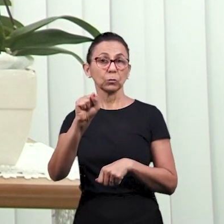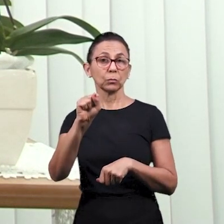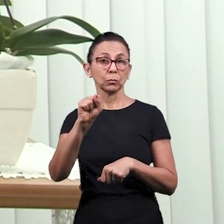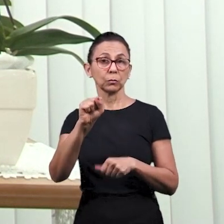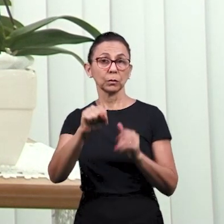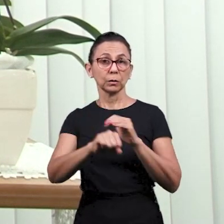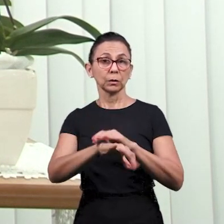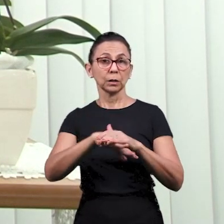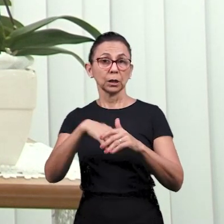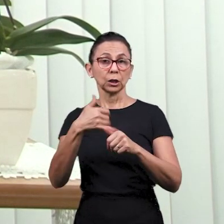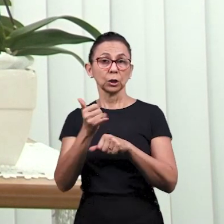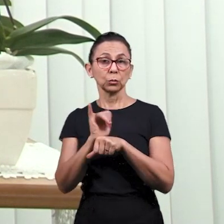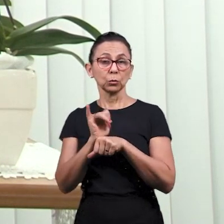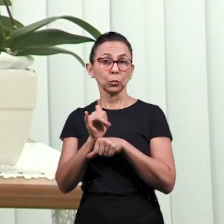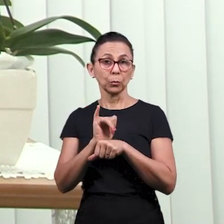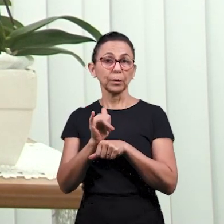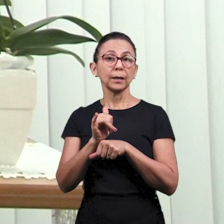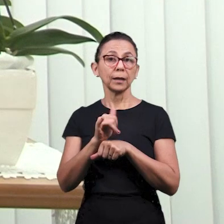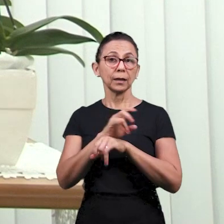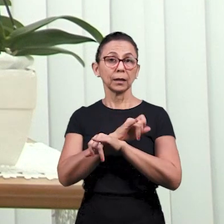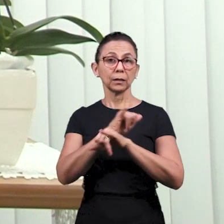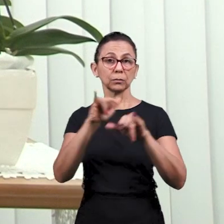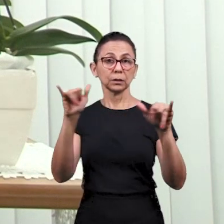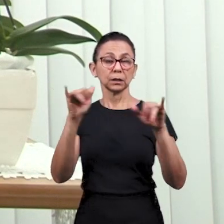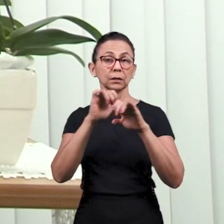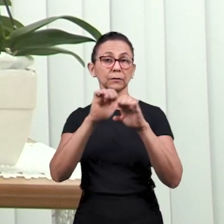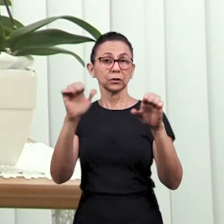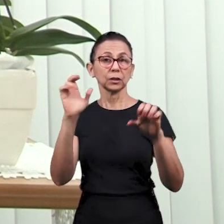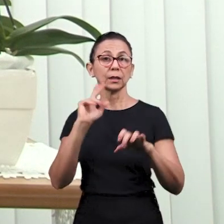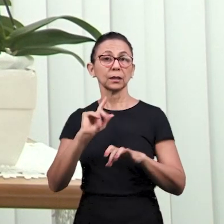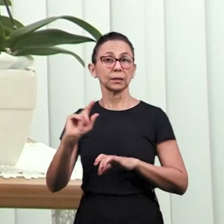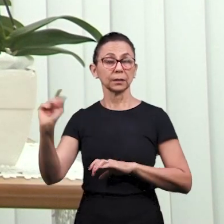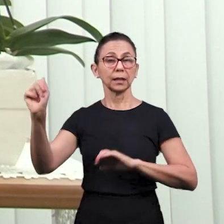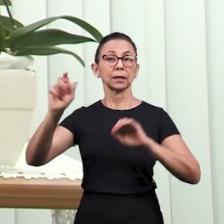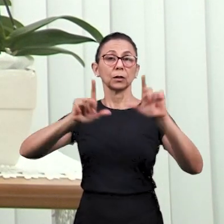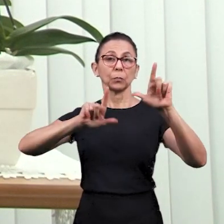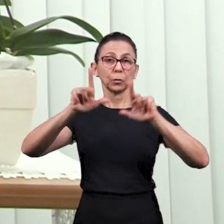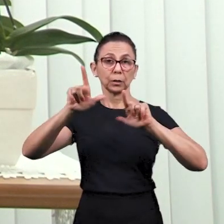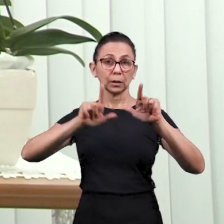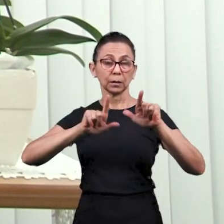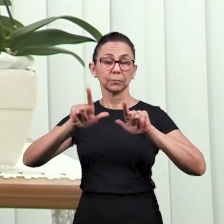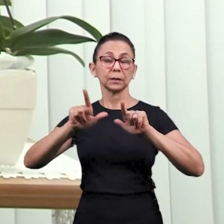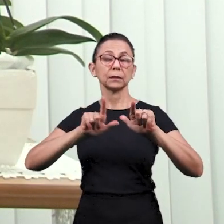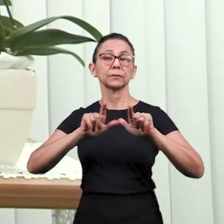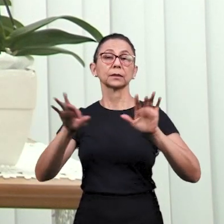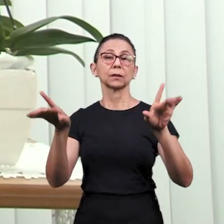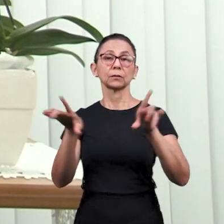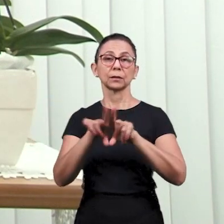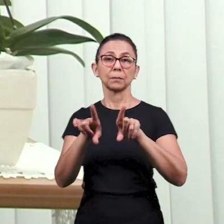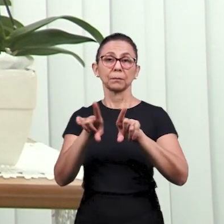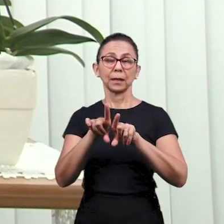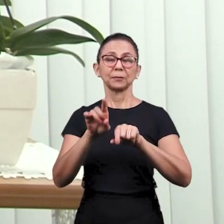канал на YouTube, и каждый день мы проводим служение, и каждую пятницу в